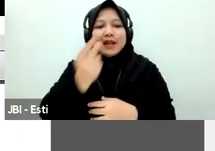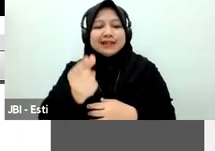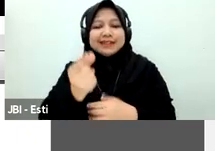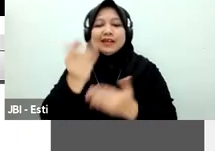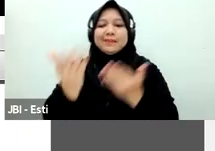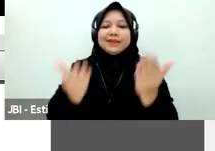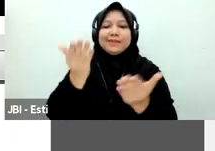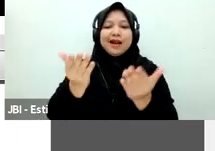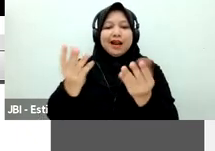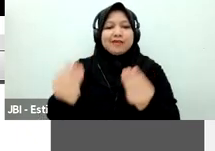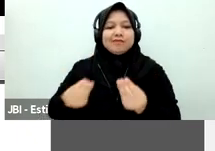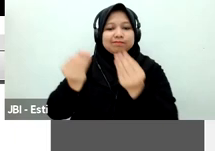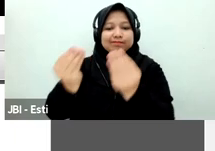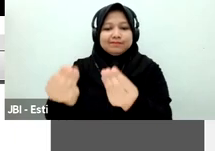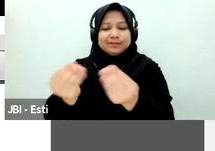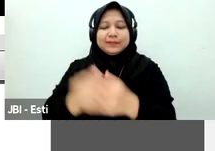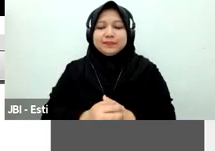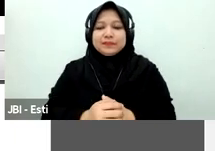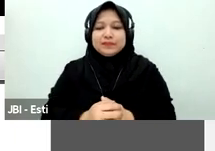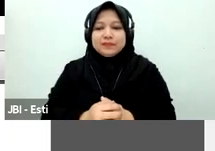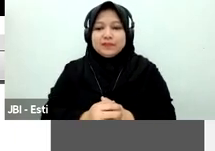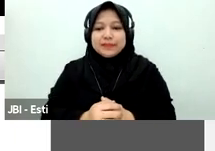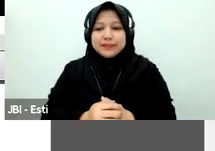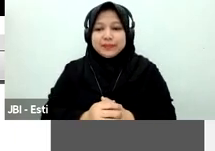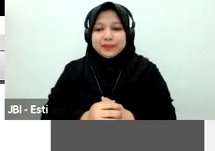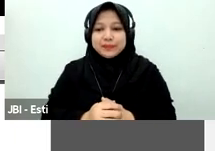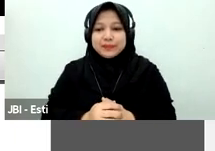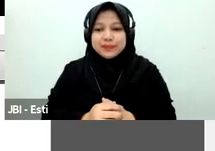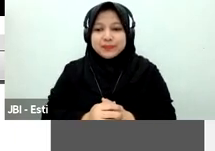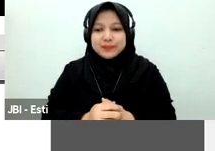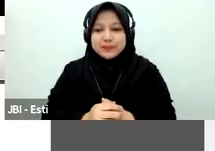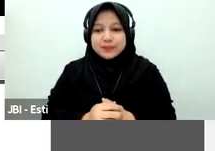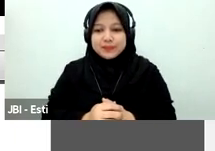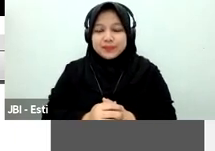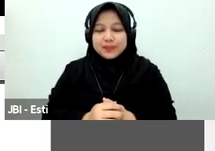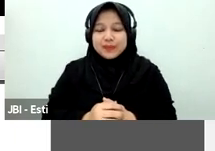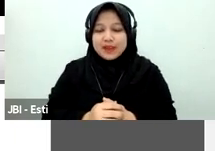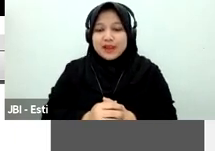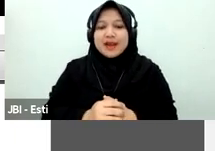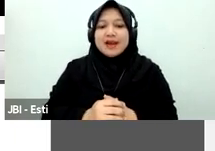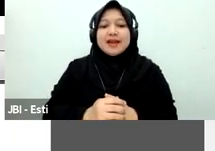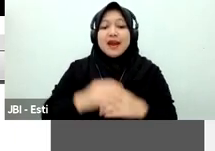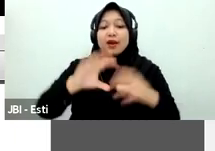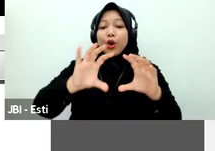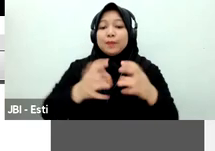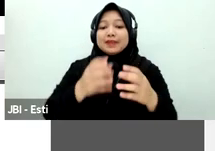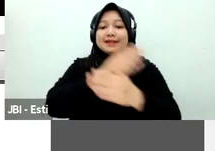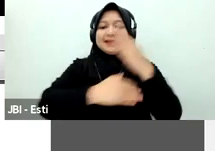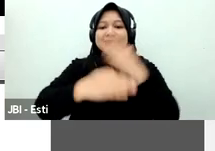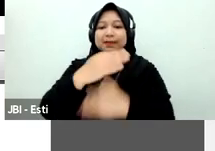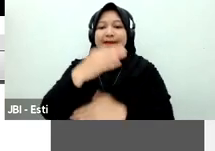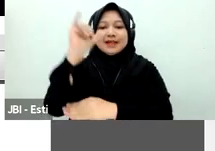Bapak dan Ibu sebelum sekalian komite disabilitas Piye ini bisa menjadi